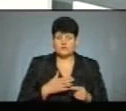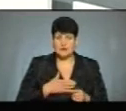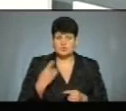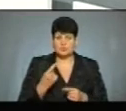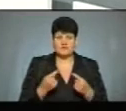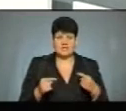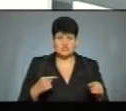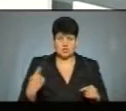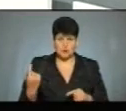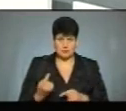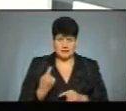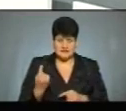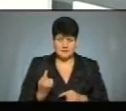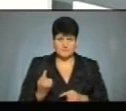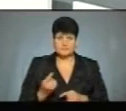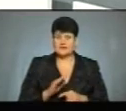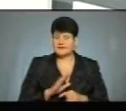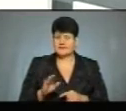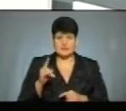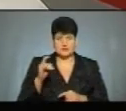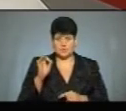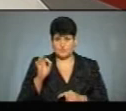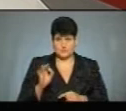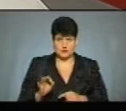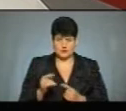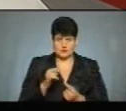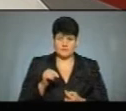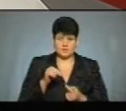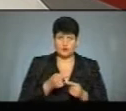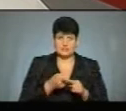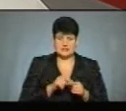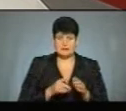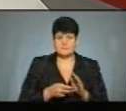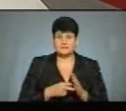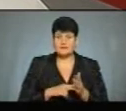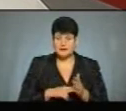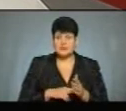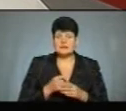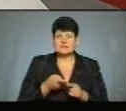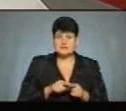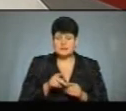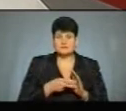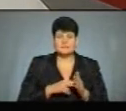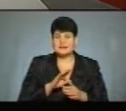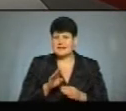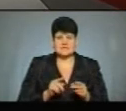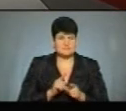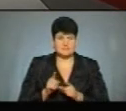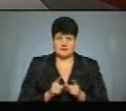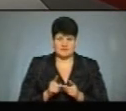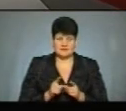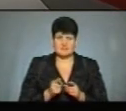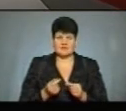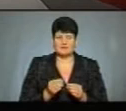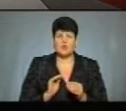інших областях, не у 100% відповідності до цієї методики. Фактично методика не змінилась, там додавалось буквально